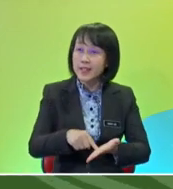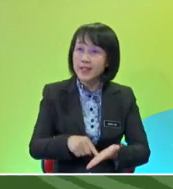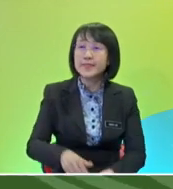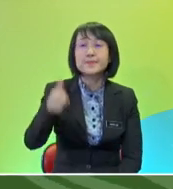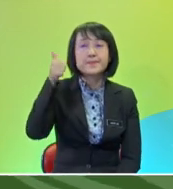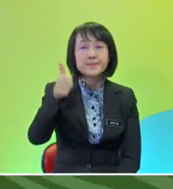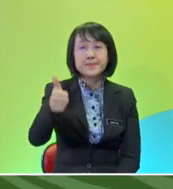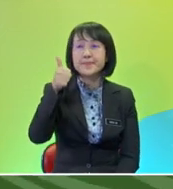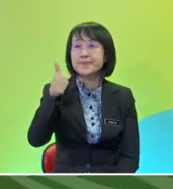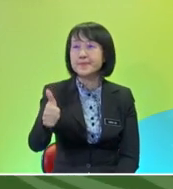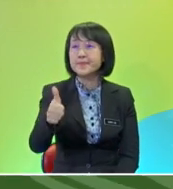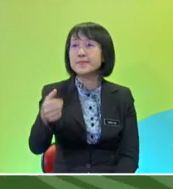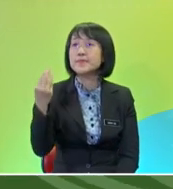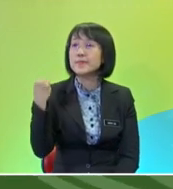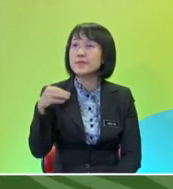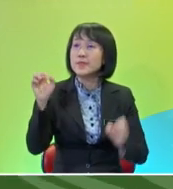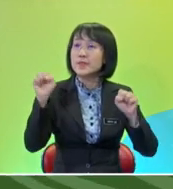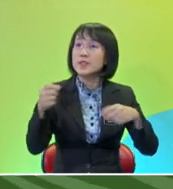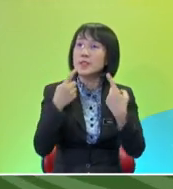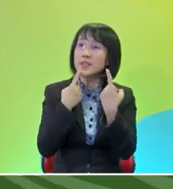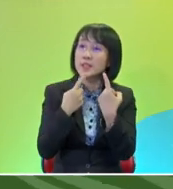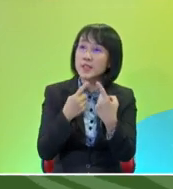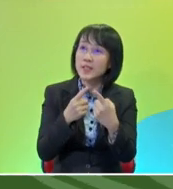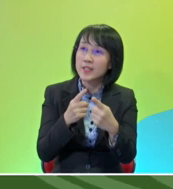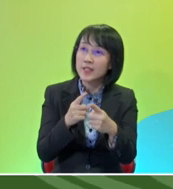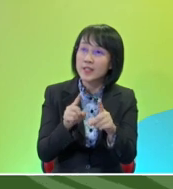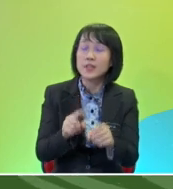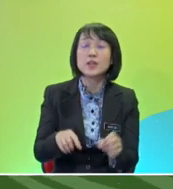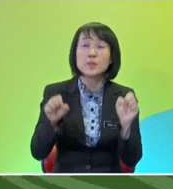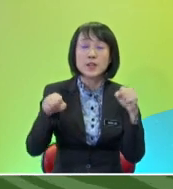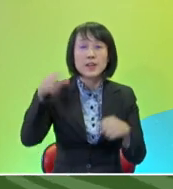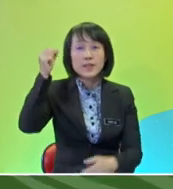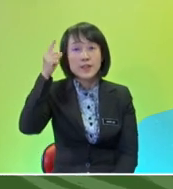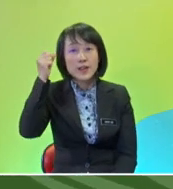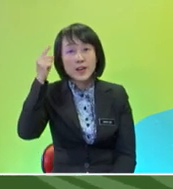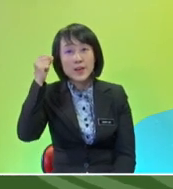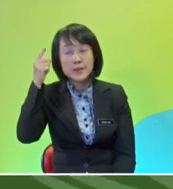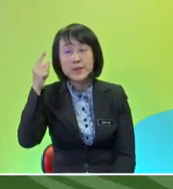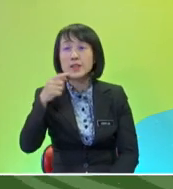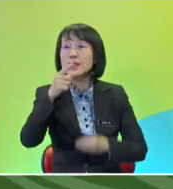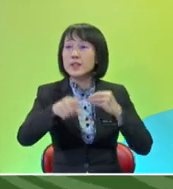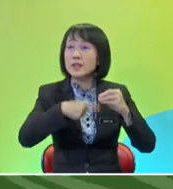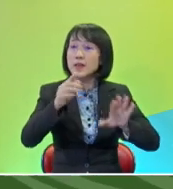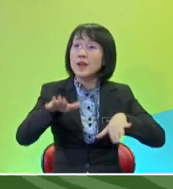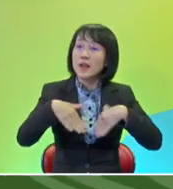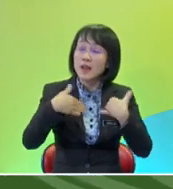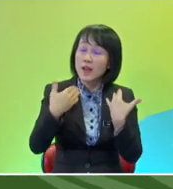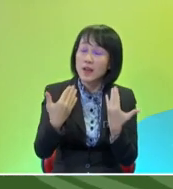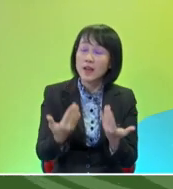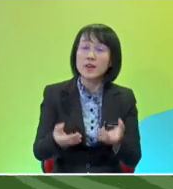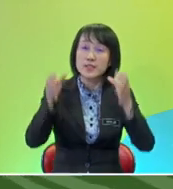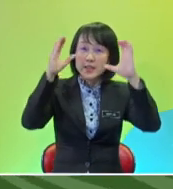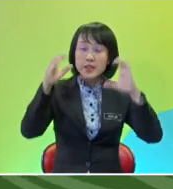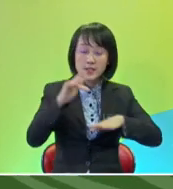Sebab mereka boleh menjawab, mereka boleh memahami tentang macam mana cara nyamuk Aedes